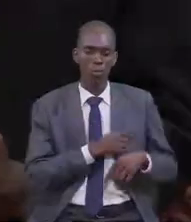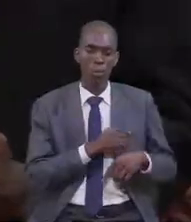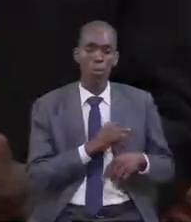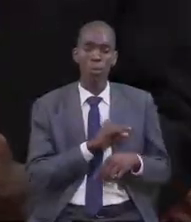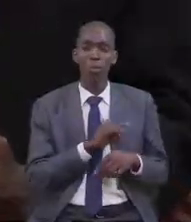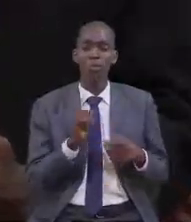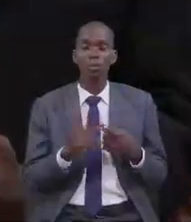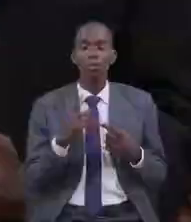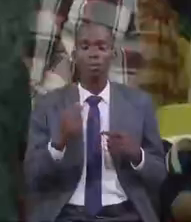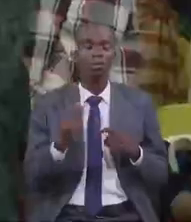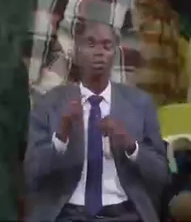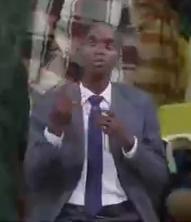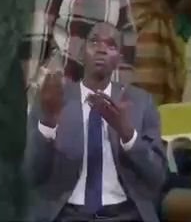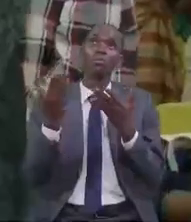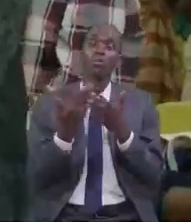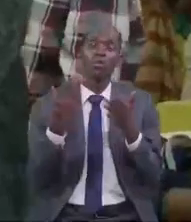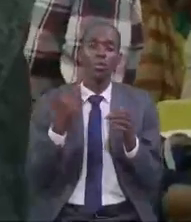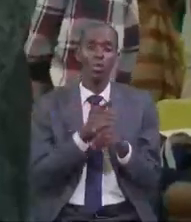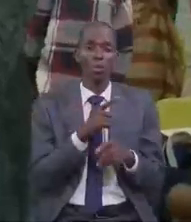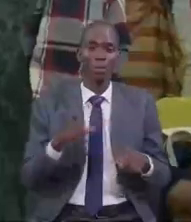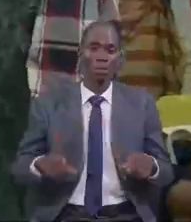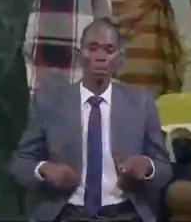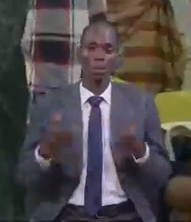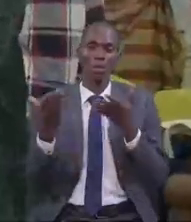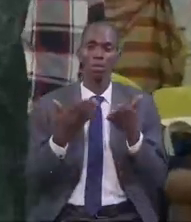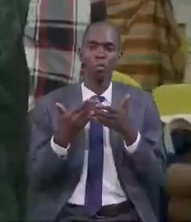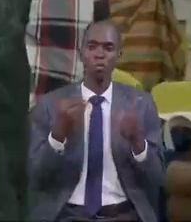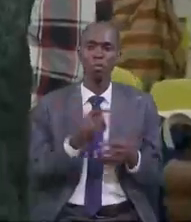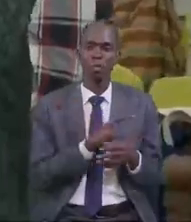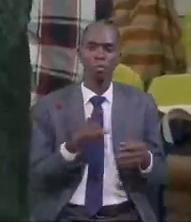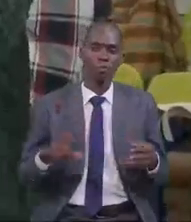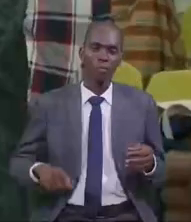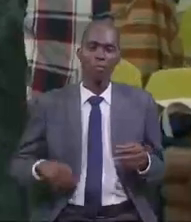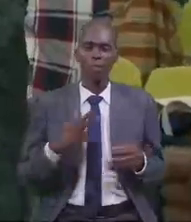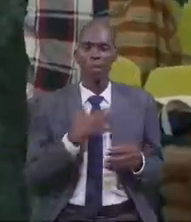l'autel, ton service à l'autel, et tu te rappelles, tu te souviens